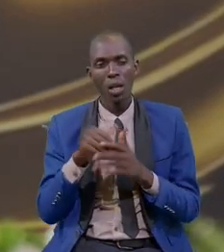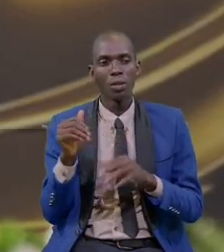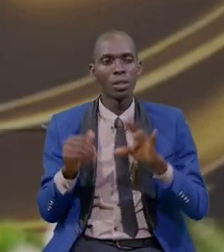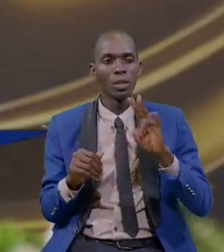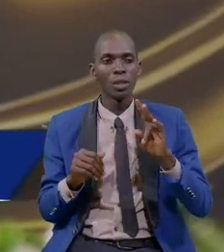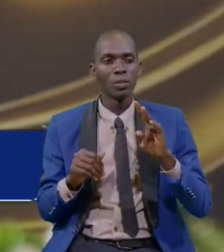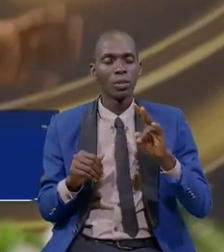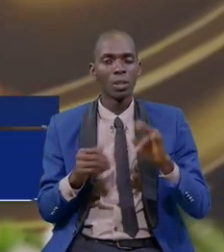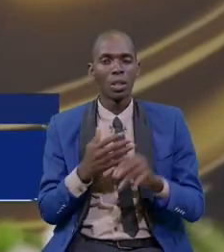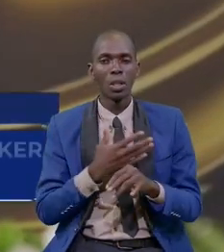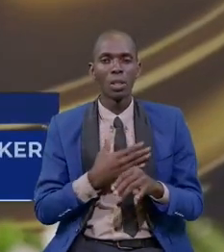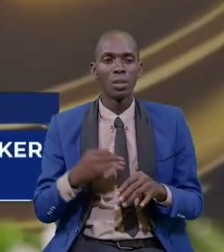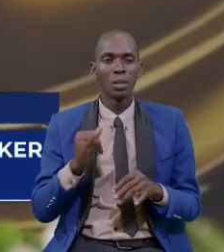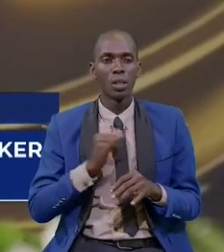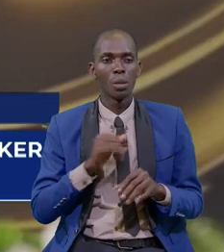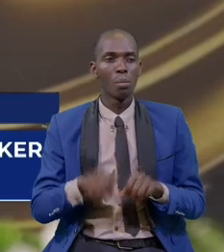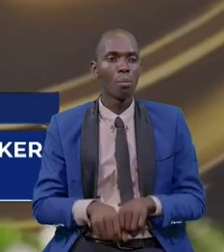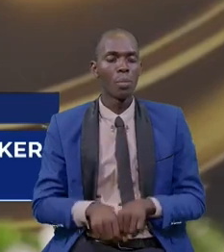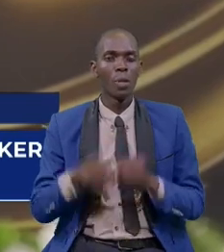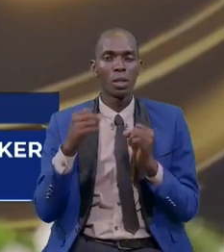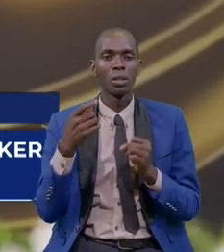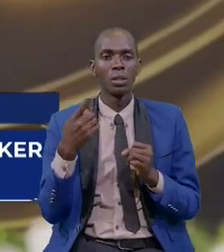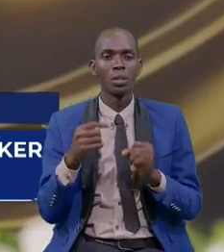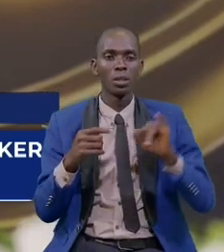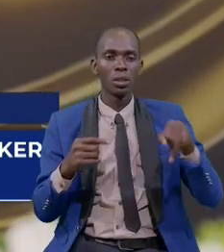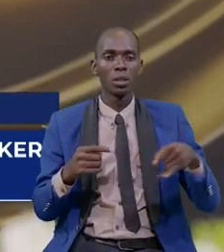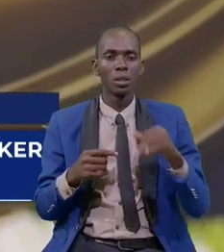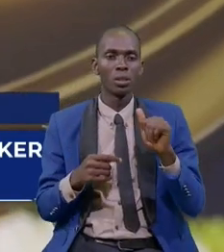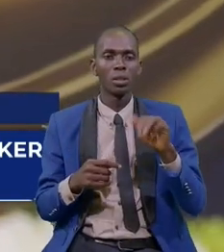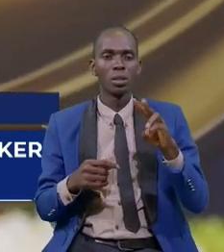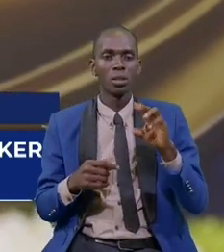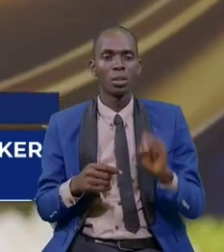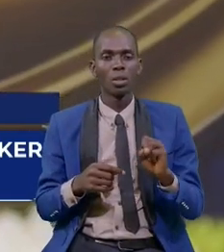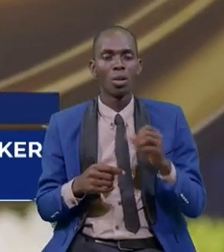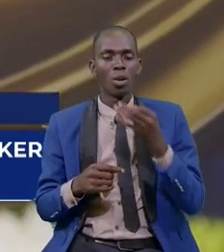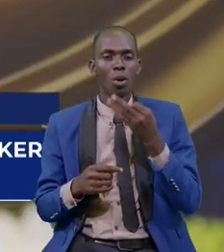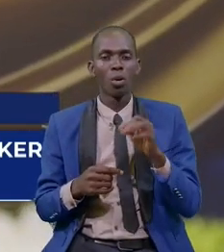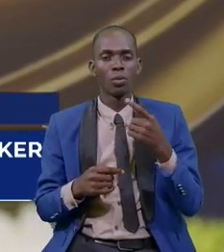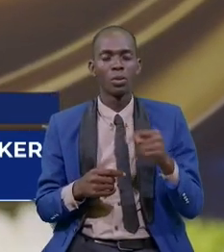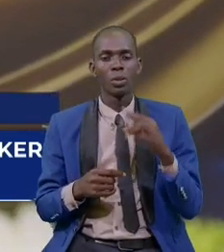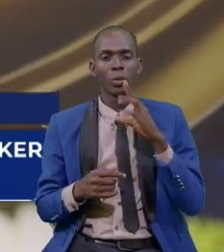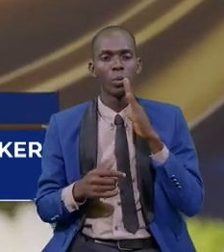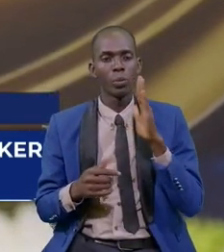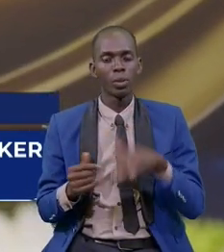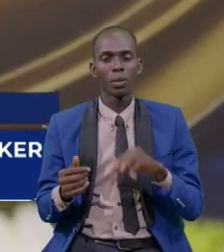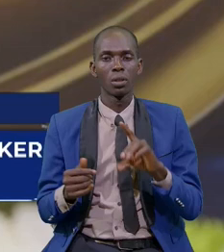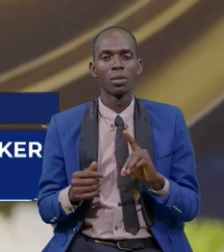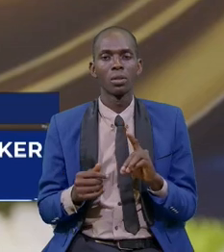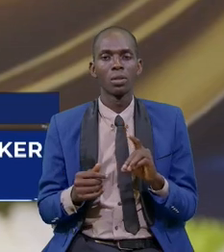Verset 17, je brisais la mâchoire de l'injuste. Et